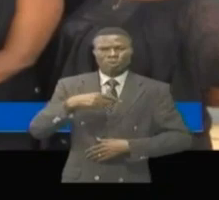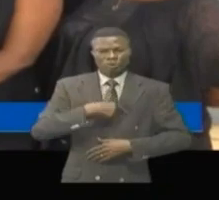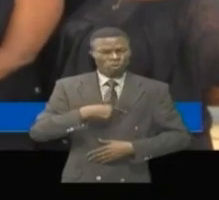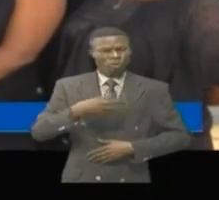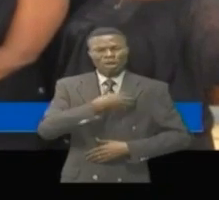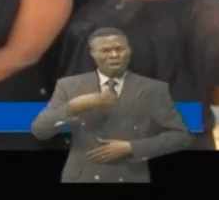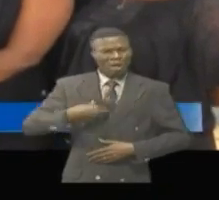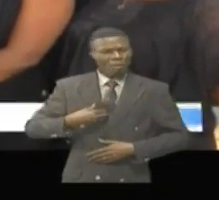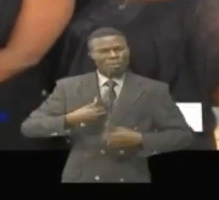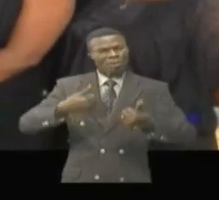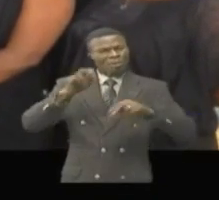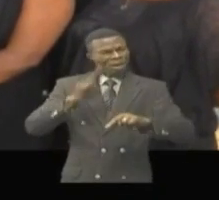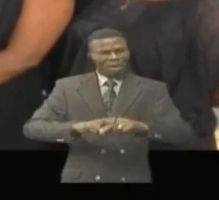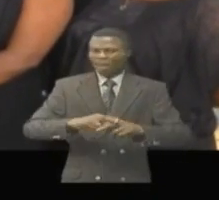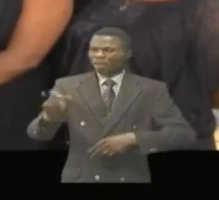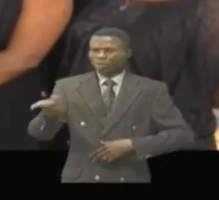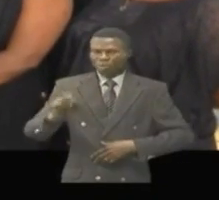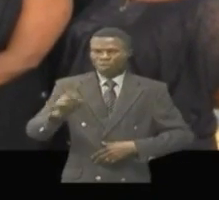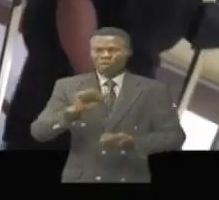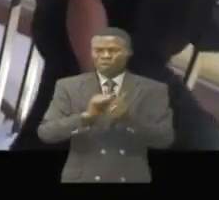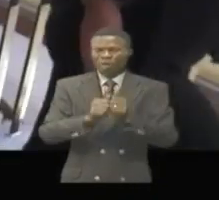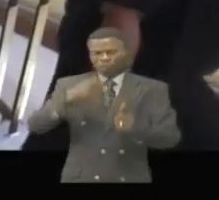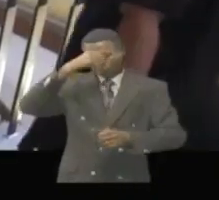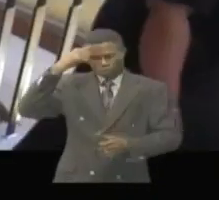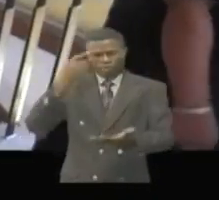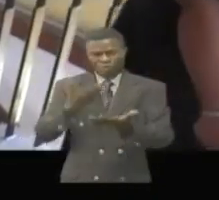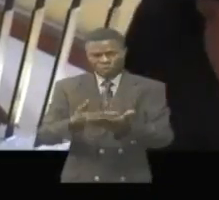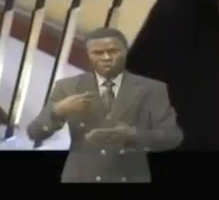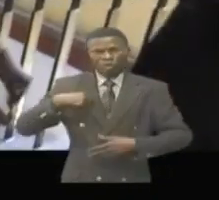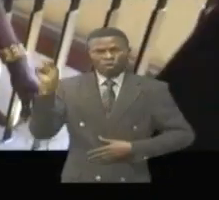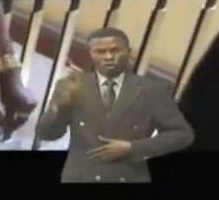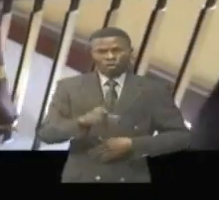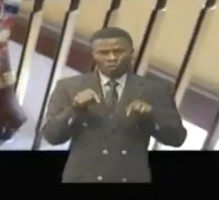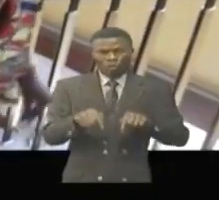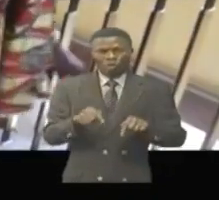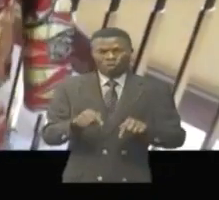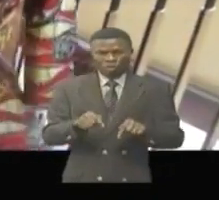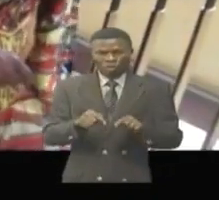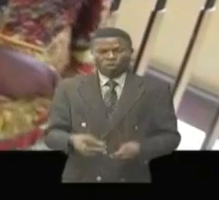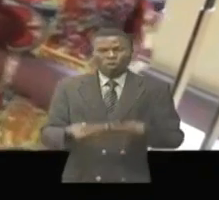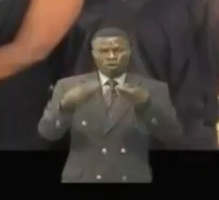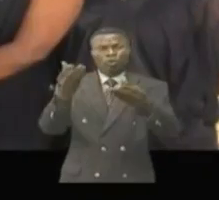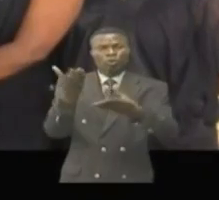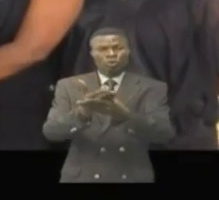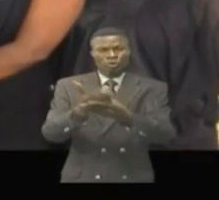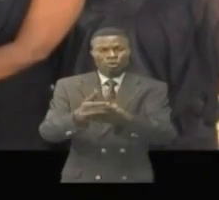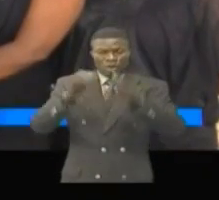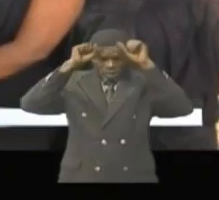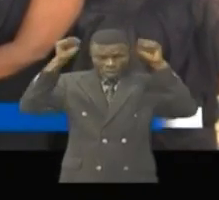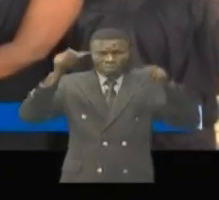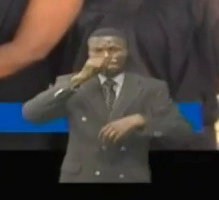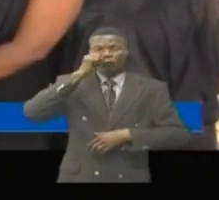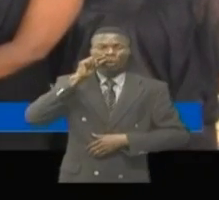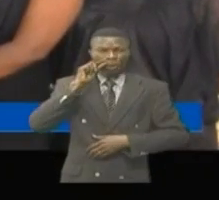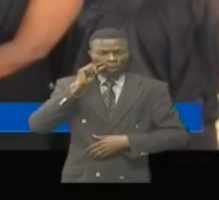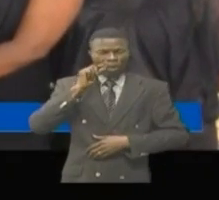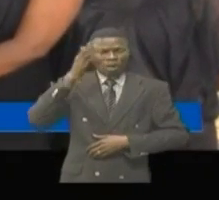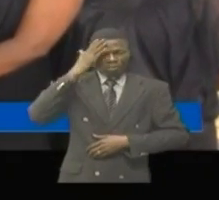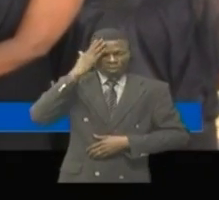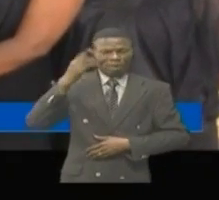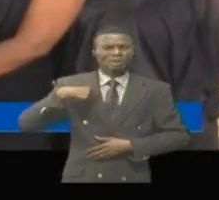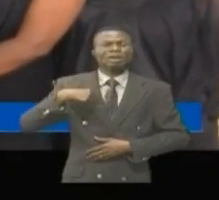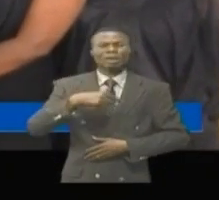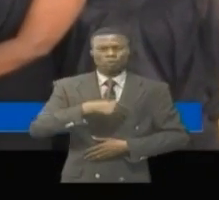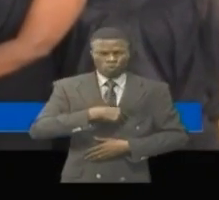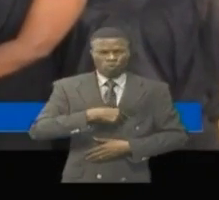plus rester indifférents par rapport à cette souffrance. Nous sommes venus aujourd'hui présenter notre mémo pour que le président tienne en compte